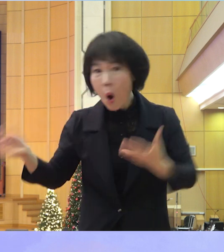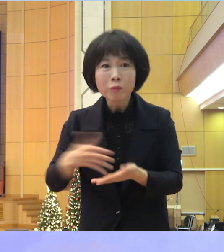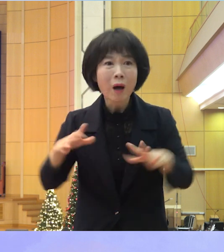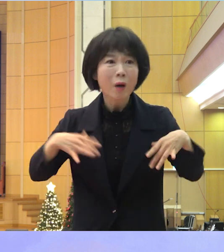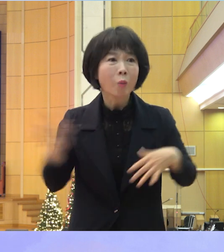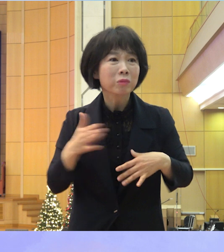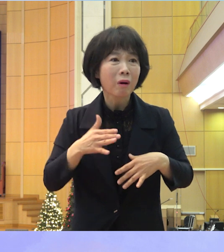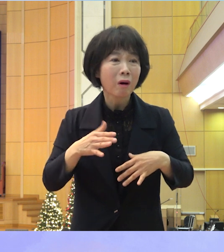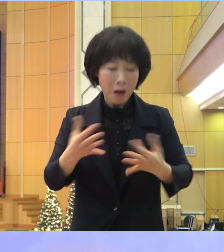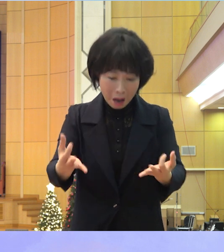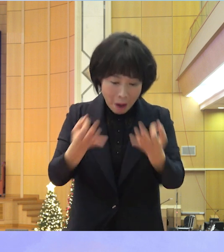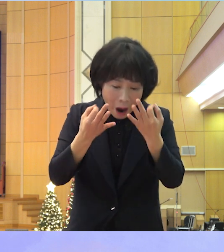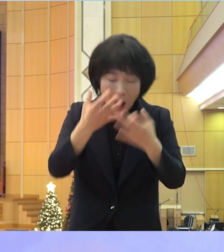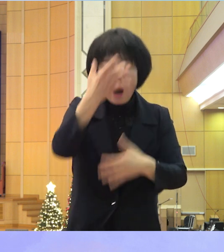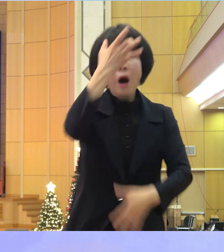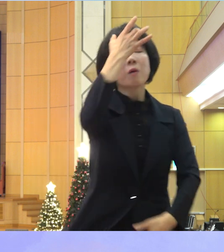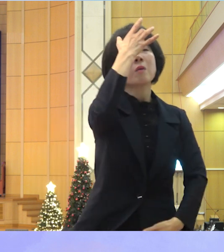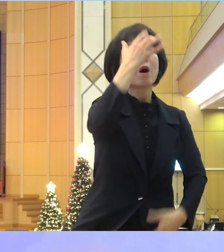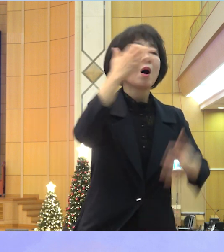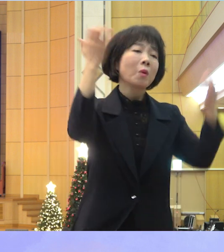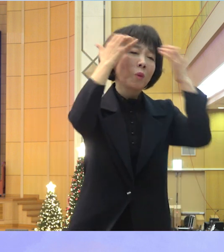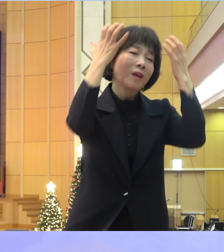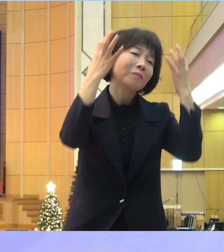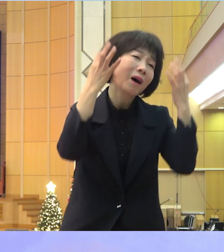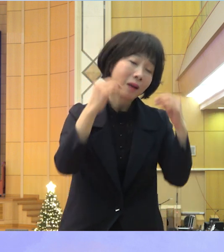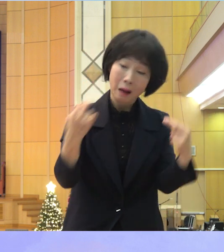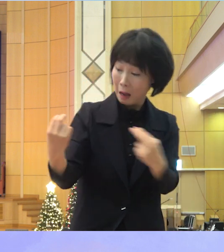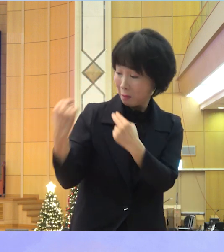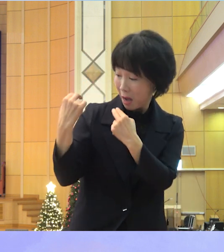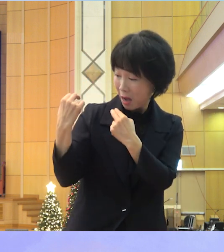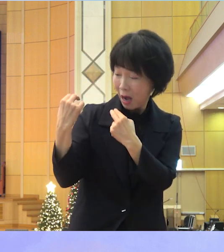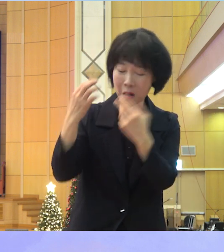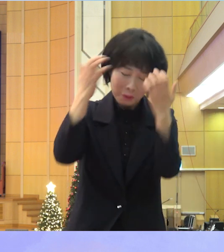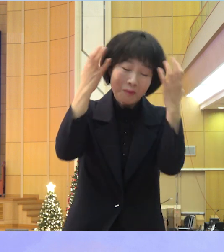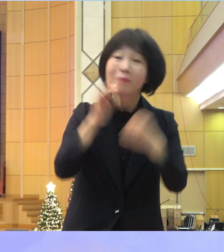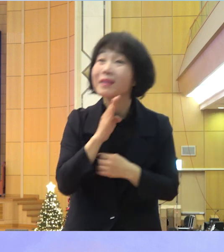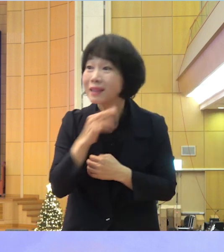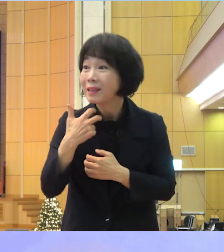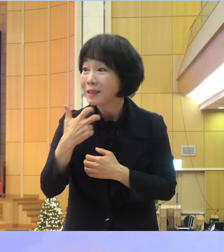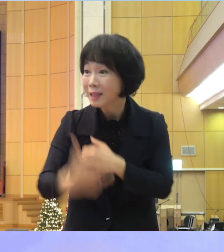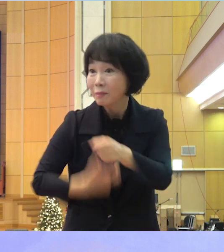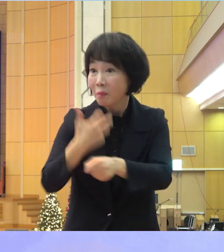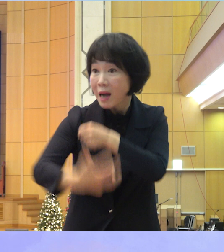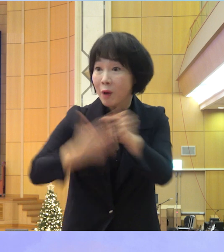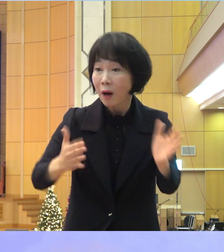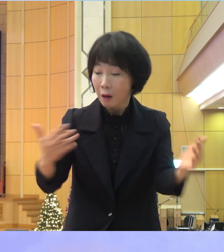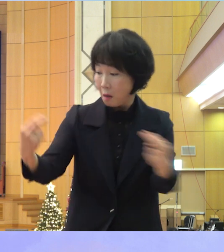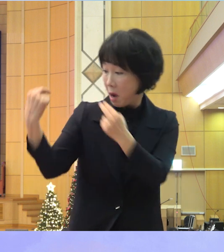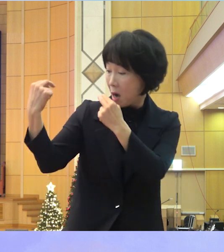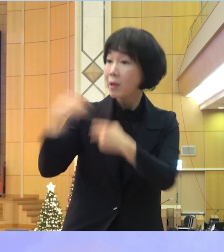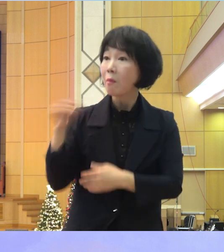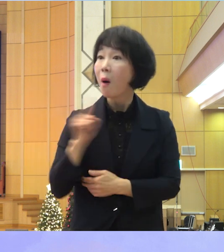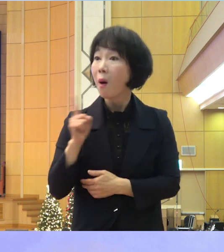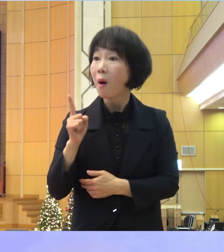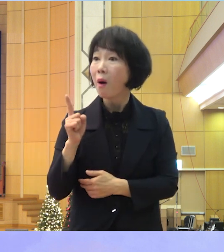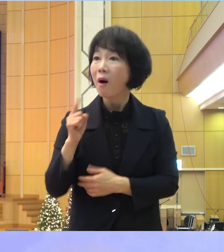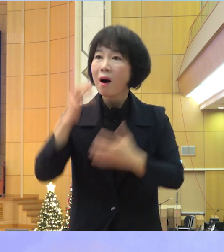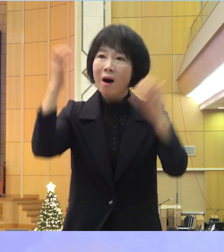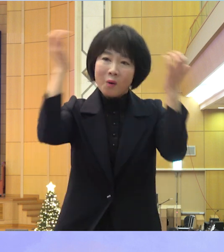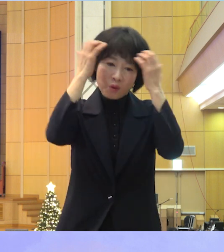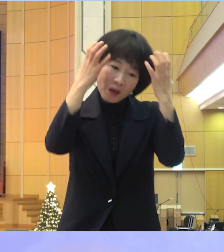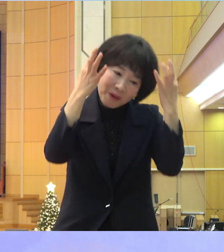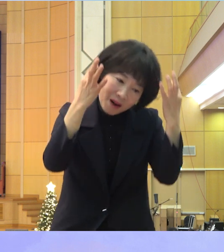자랑할 게 없고, 수고와 이 말은 고생만 했네, 고생만 했네. 예?